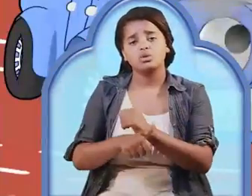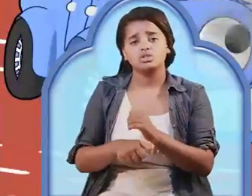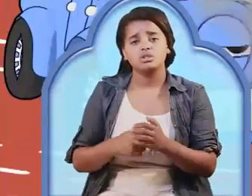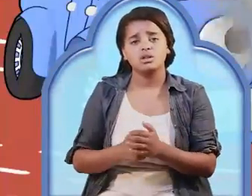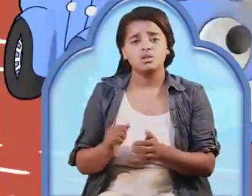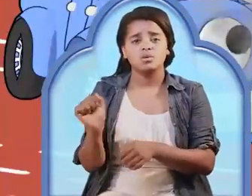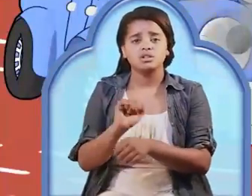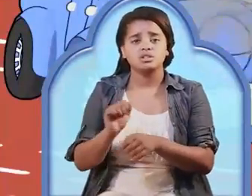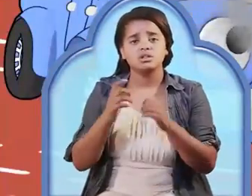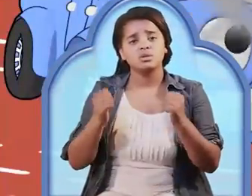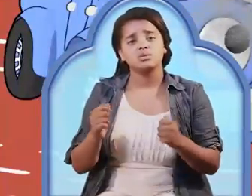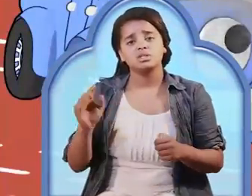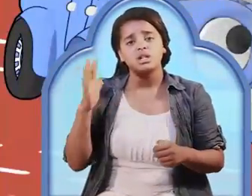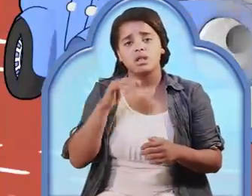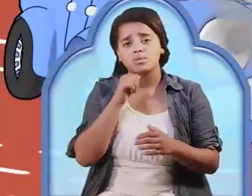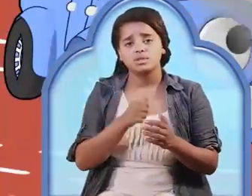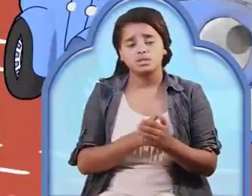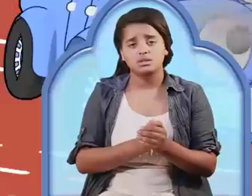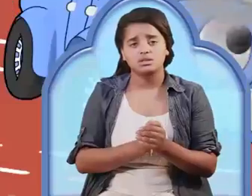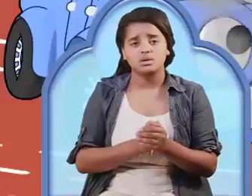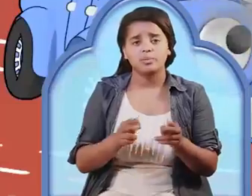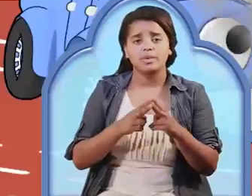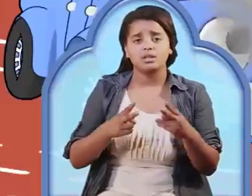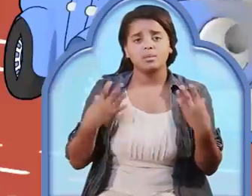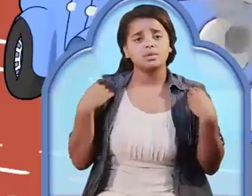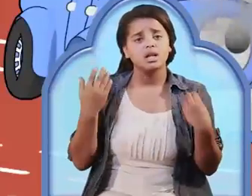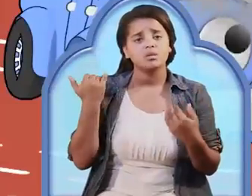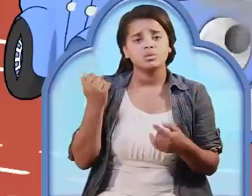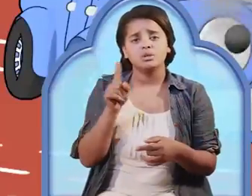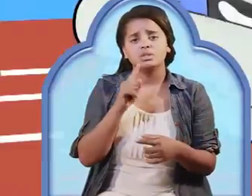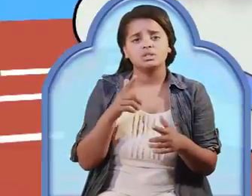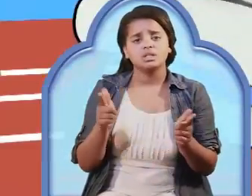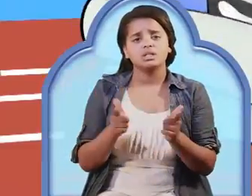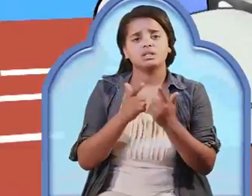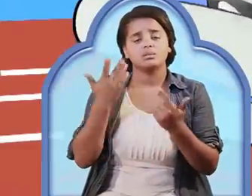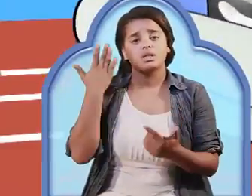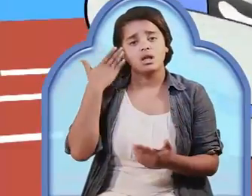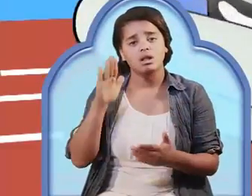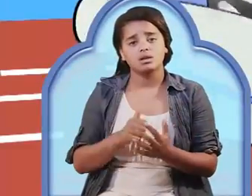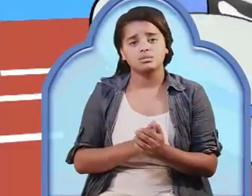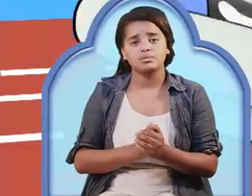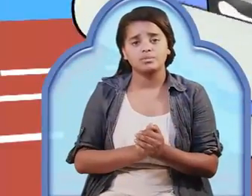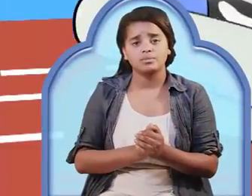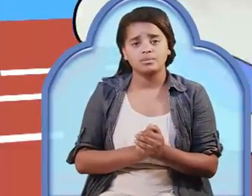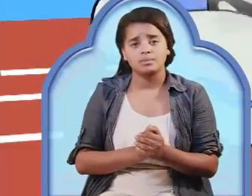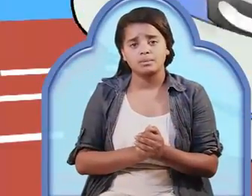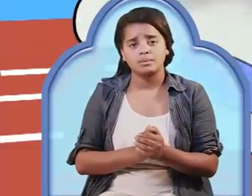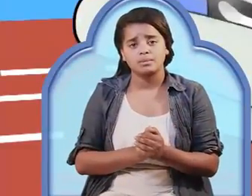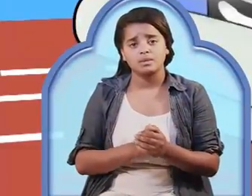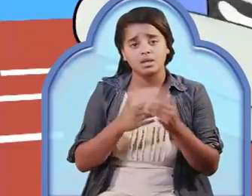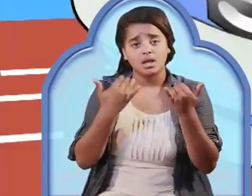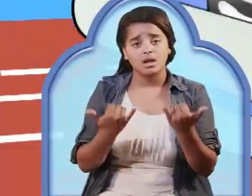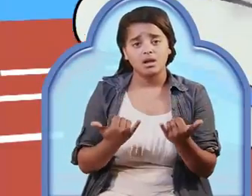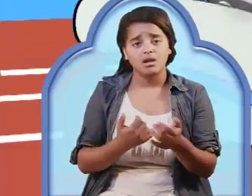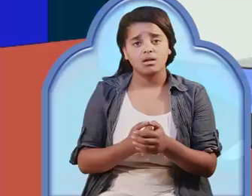ምን ሆንክ? እግሬን ተጎድቻለሁ። ማሽከርከር ምችል አይመስለኝም። በጣም ደና ነበርኩኩ ምን እንደገጠመኝ